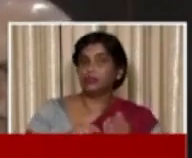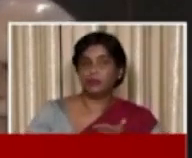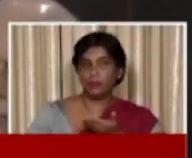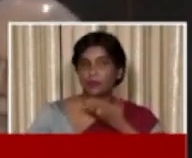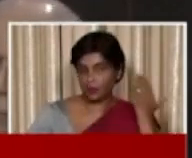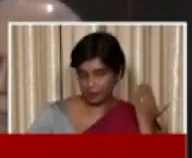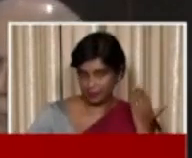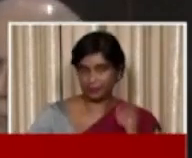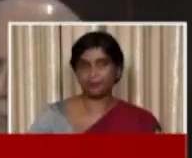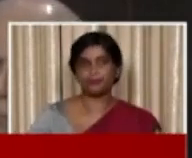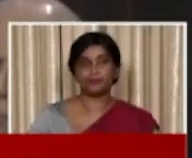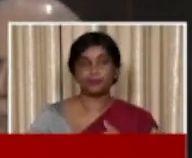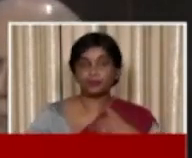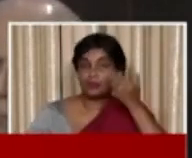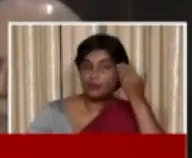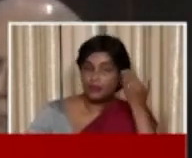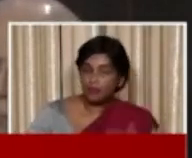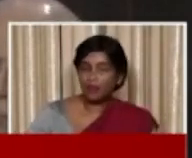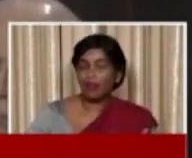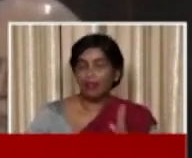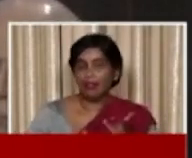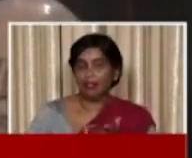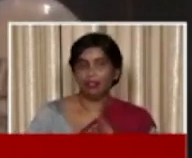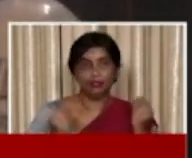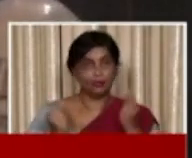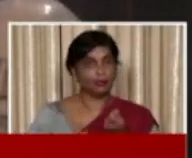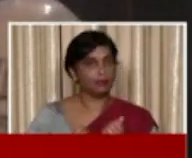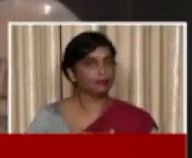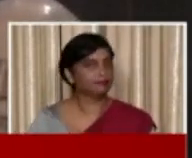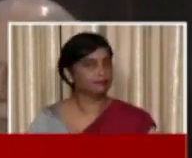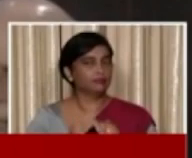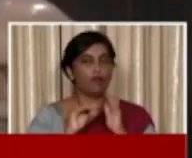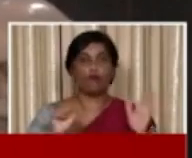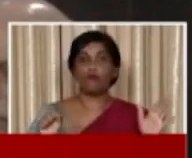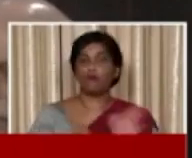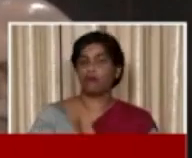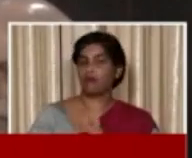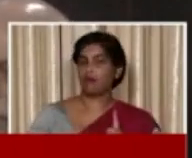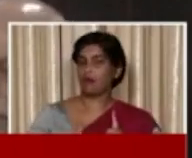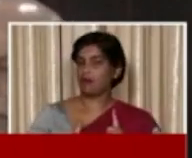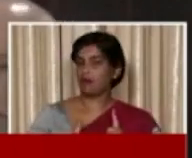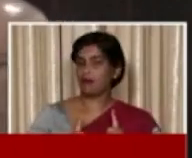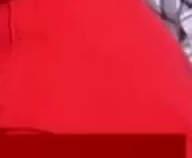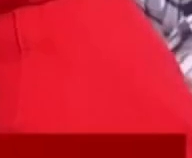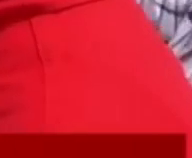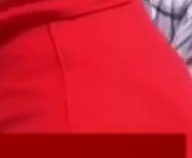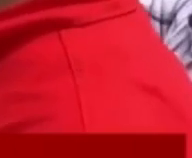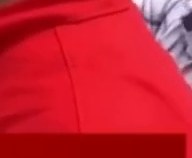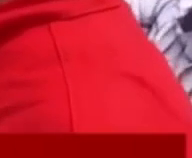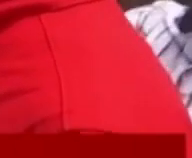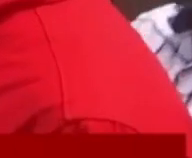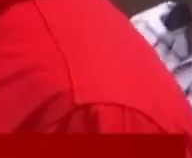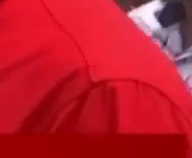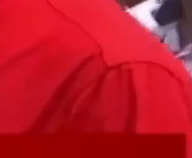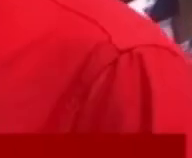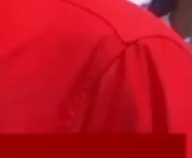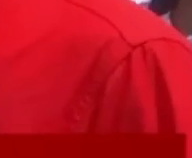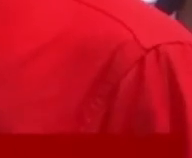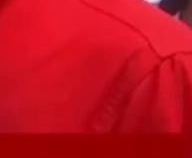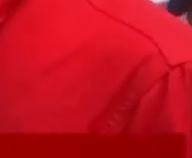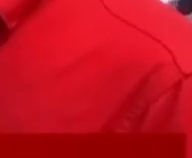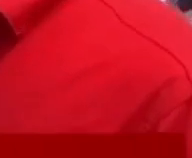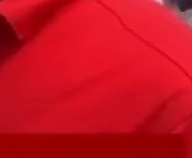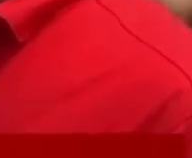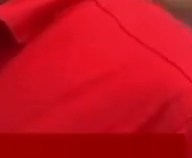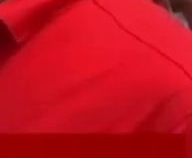வரி வாயிலாக வரி வசூலிப்பு அதிகரிக்கும் என்றார் அவர். இந்நிலையில் வரவு செலவு தாக்கலின் போது நாடாளுமன்ற வளாகத்தில்